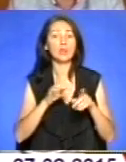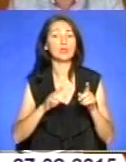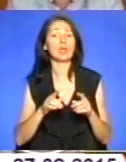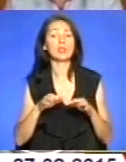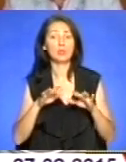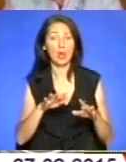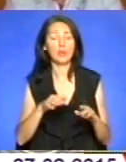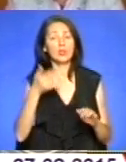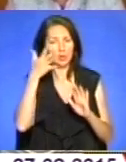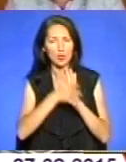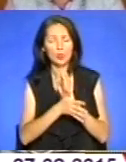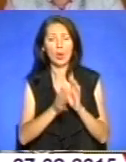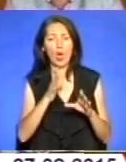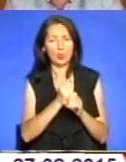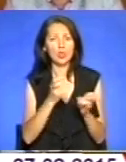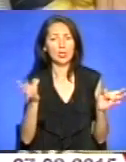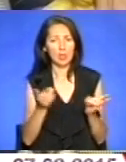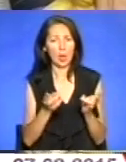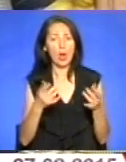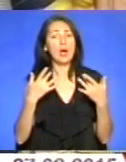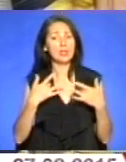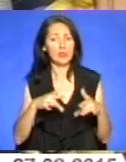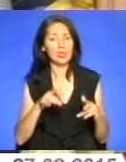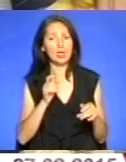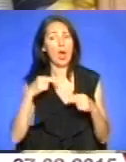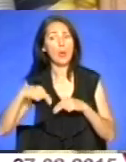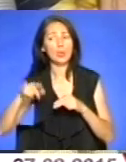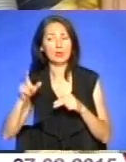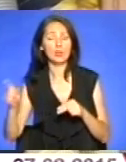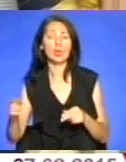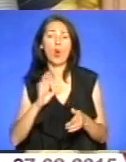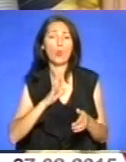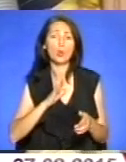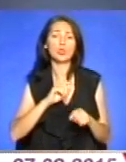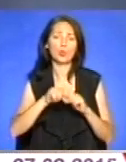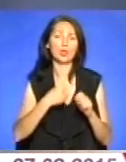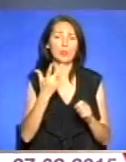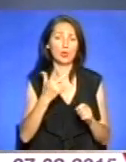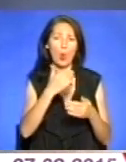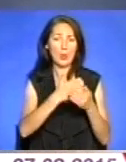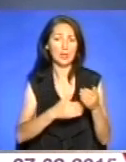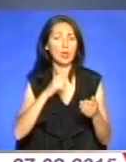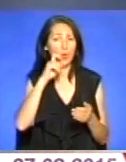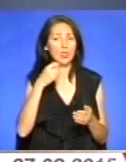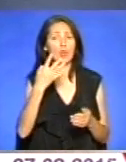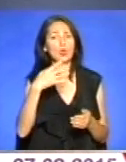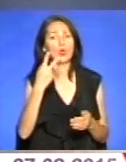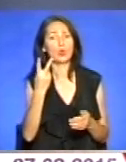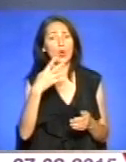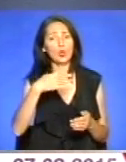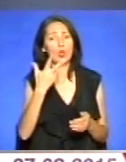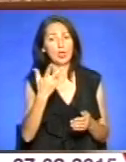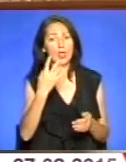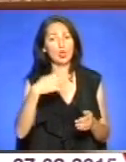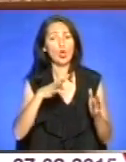звільнення працівників відбулося з порушенням щонайменше 3 статей Конституції України – 42, 43 та 49. Що саме